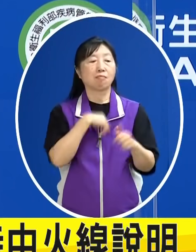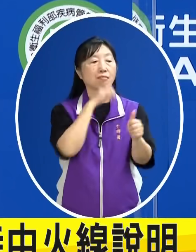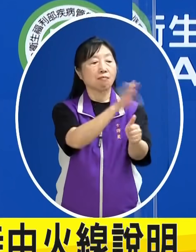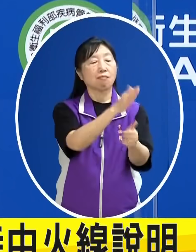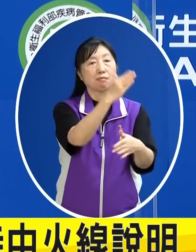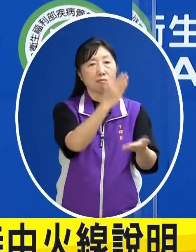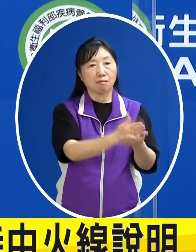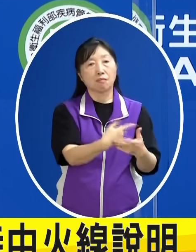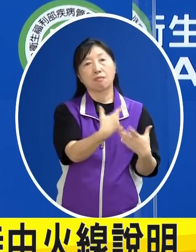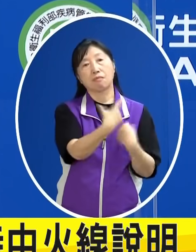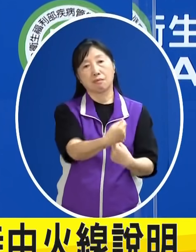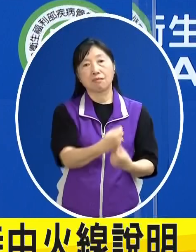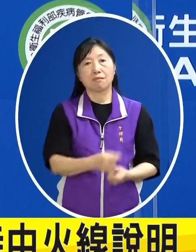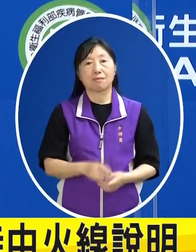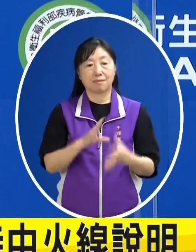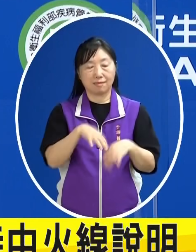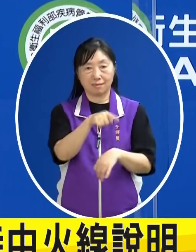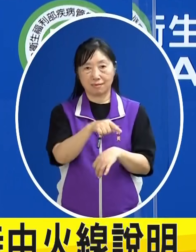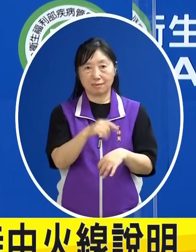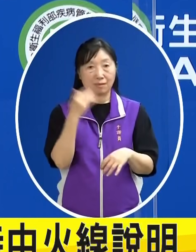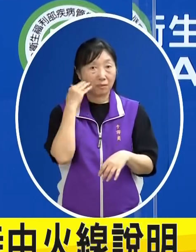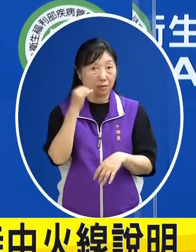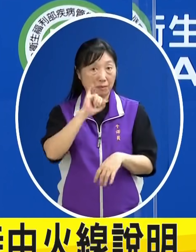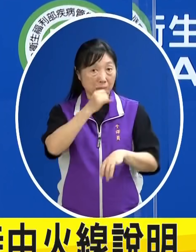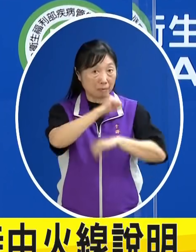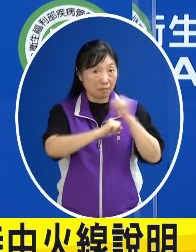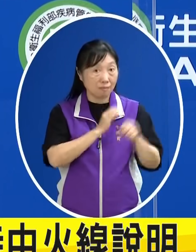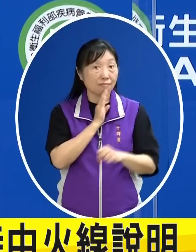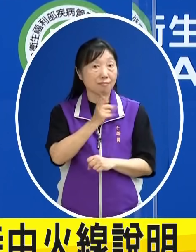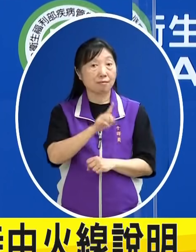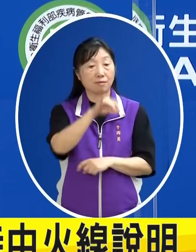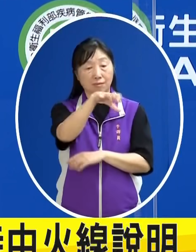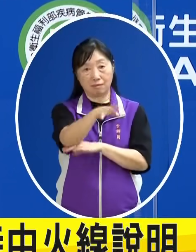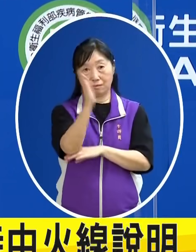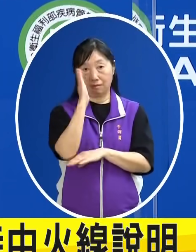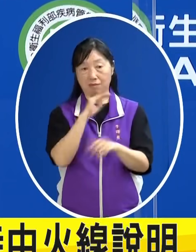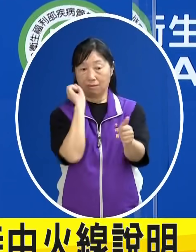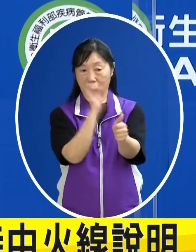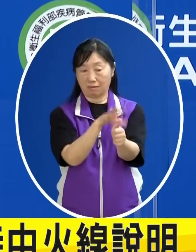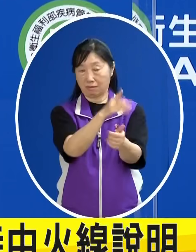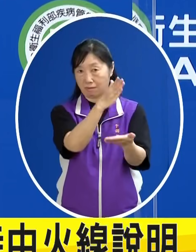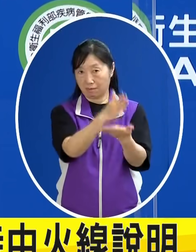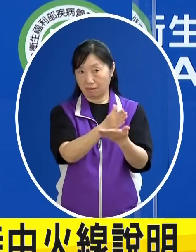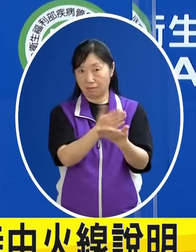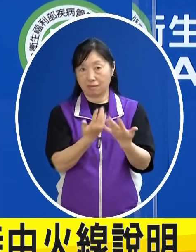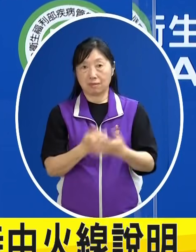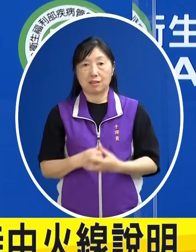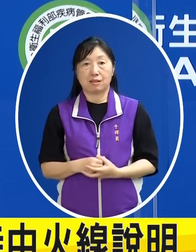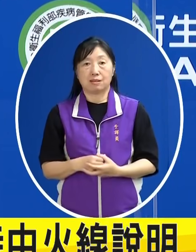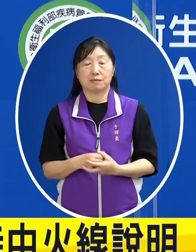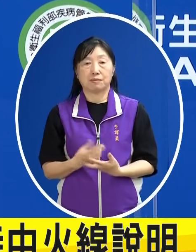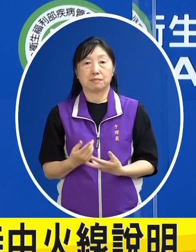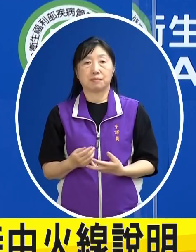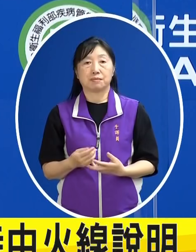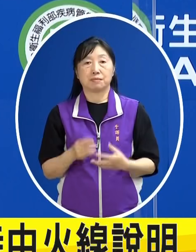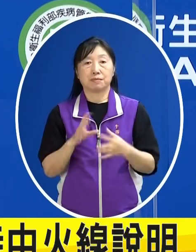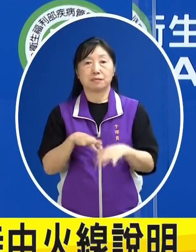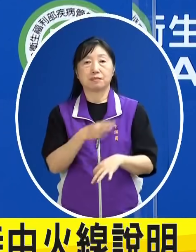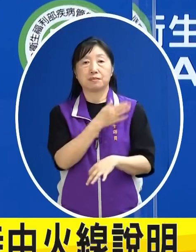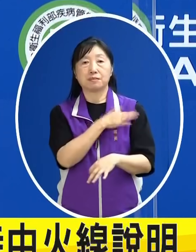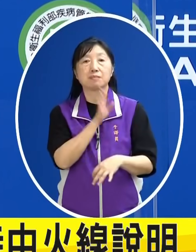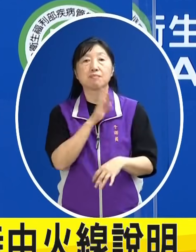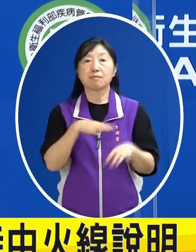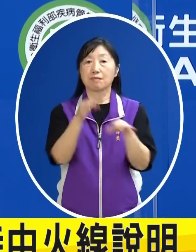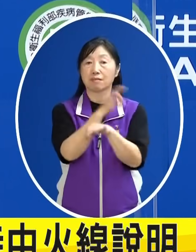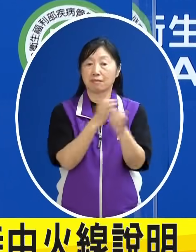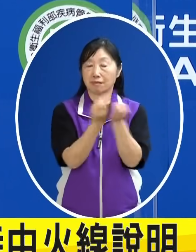据地方的各个政府有关于这个不管是一个经